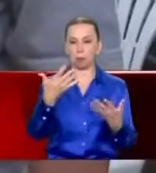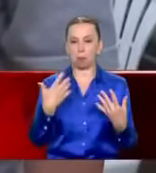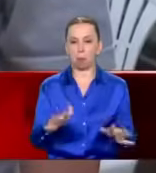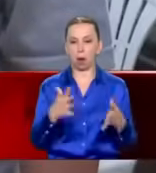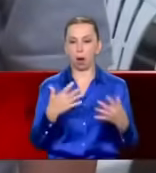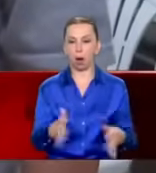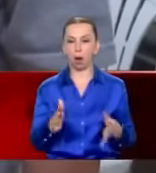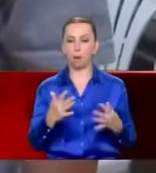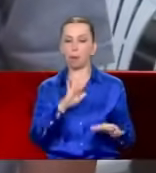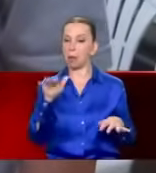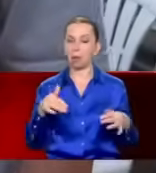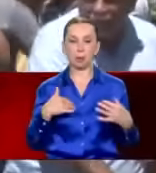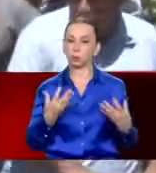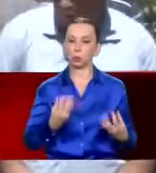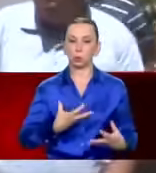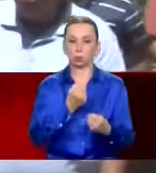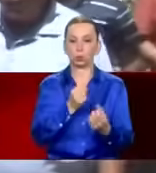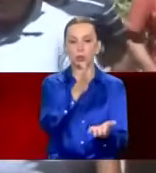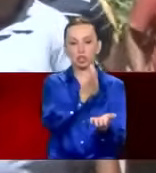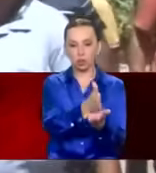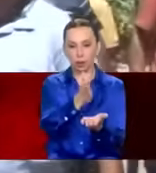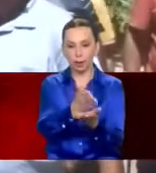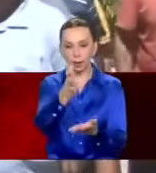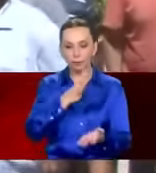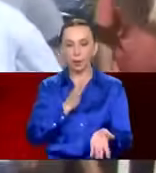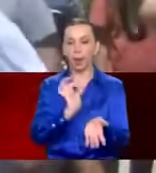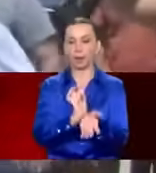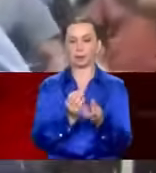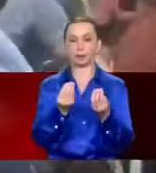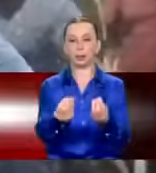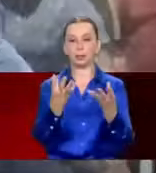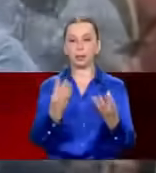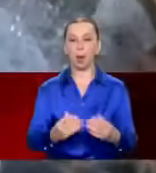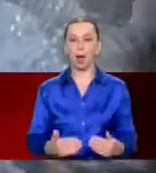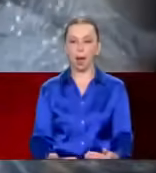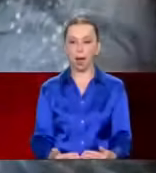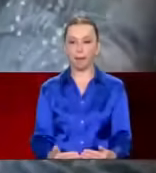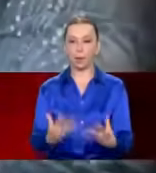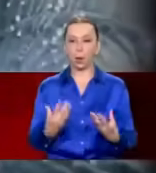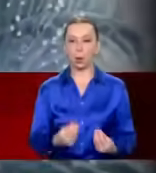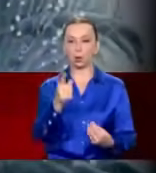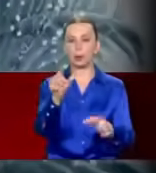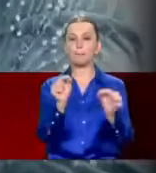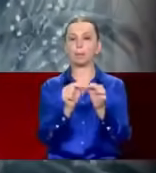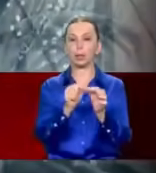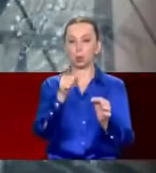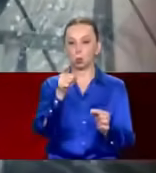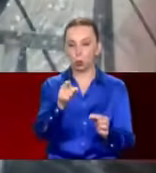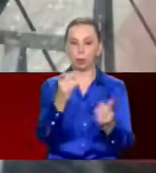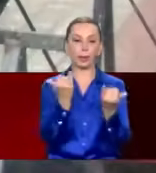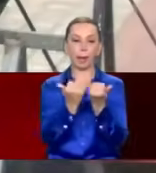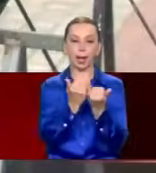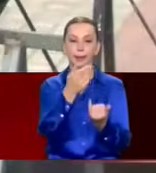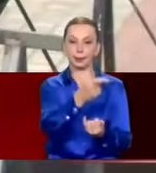Çok sarsıldı, çok. Cenazeler ailelere teslim edildi. Gebe olduğu öğrenilen Birgül Sarılmaz'la